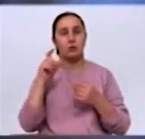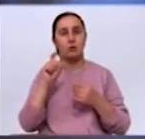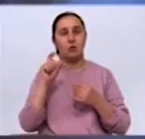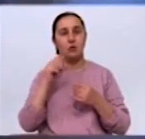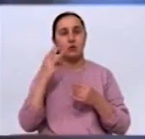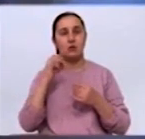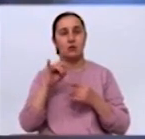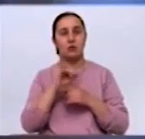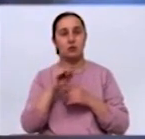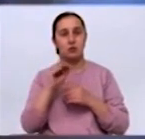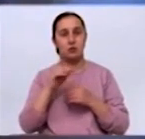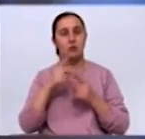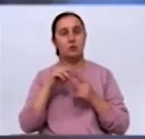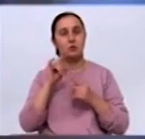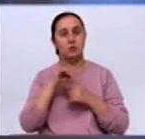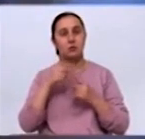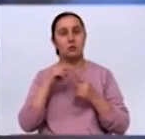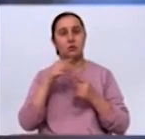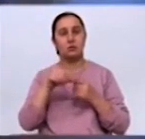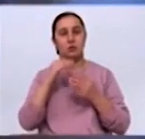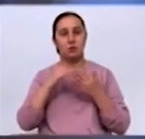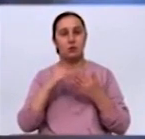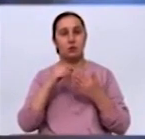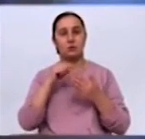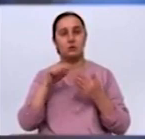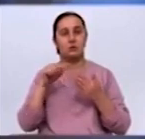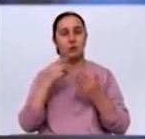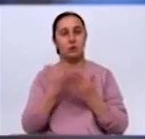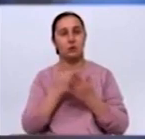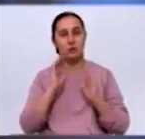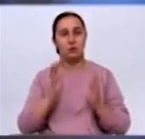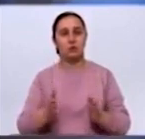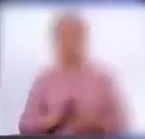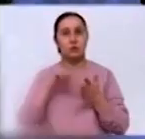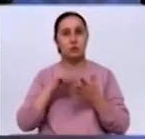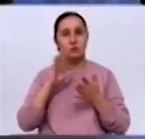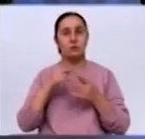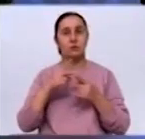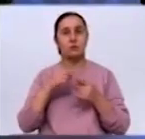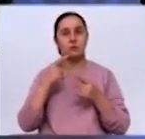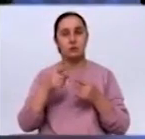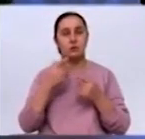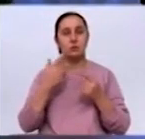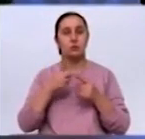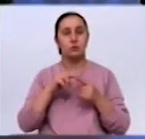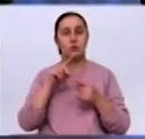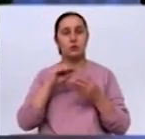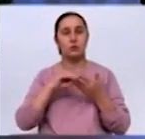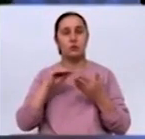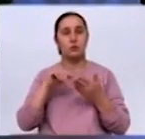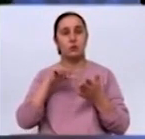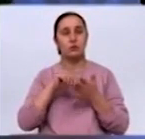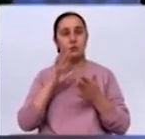ve siz konçanı onge yakılaştırganımızda onu tegide çizikçe payda boladı. Eğer siz ushbu yazıvını